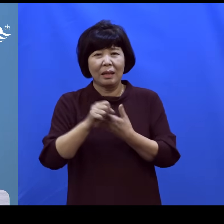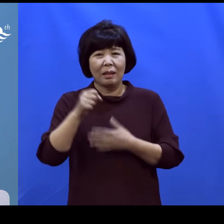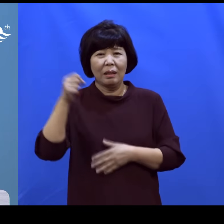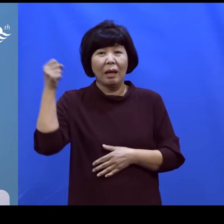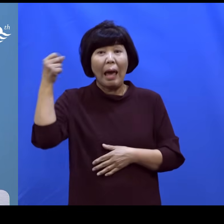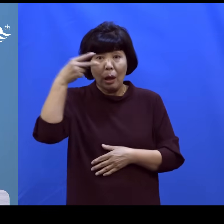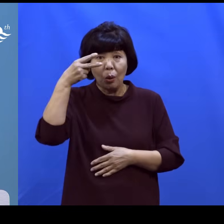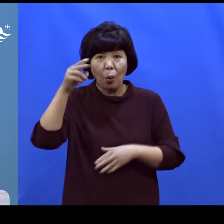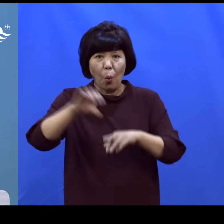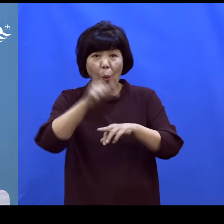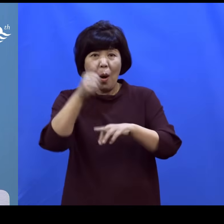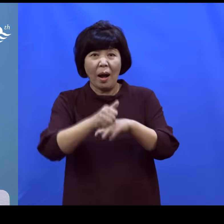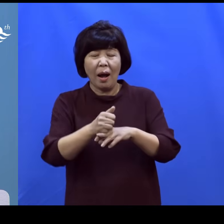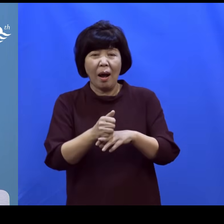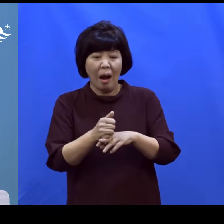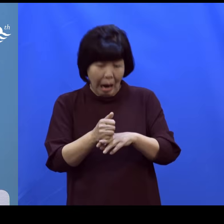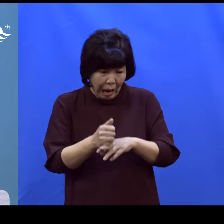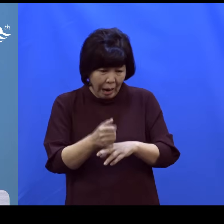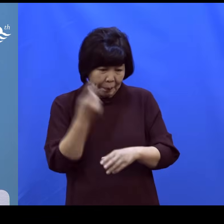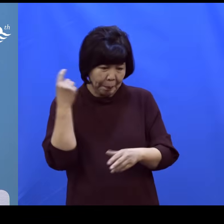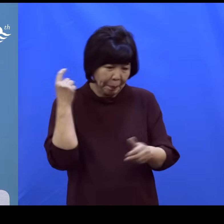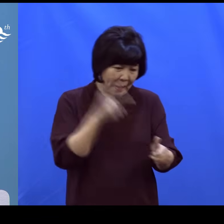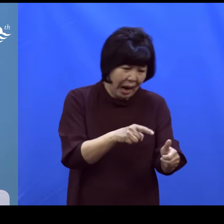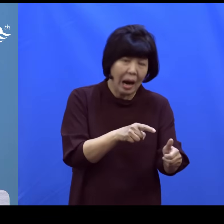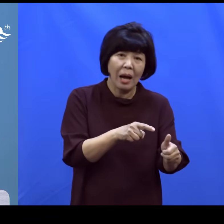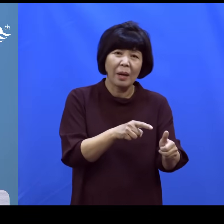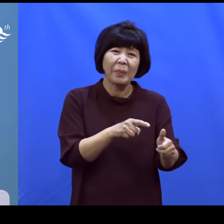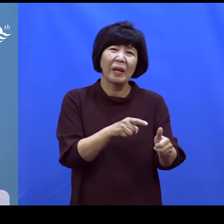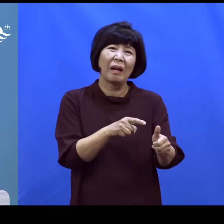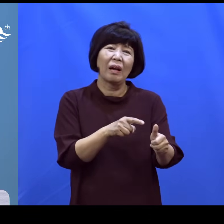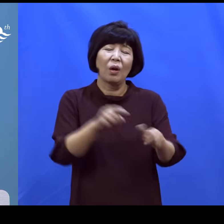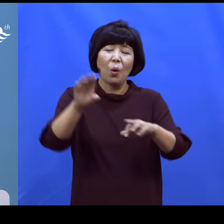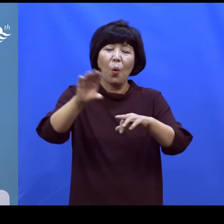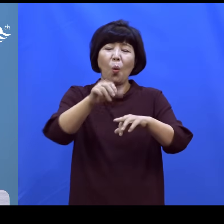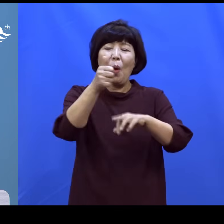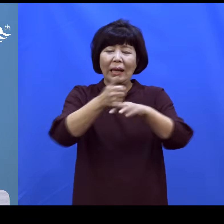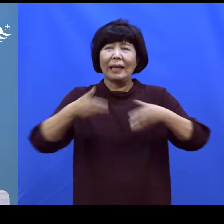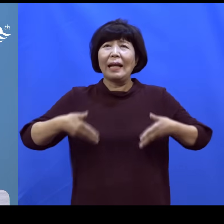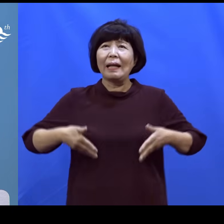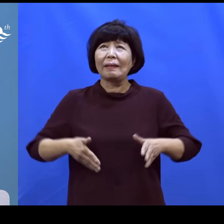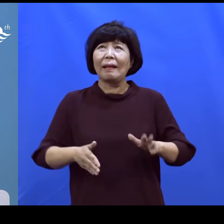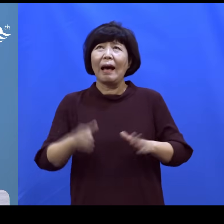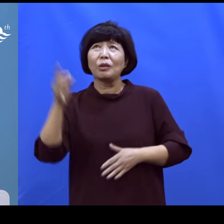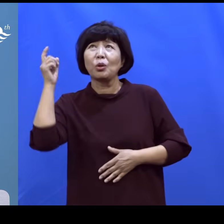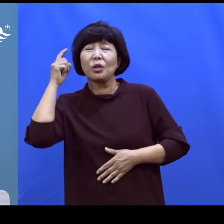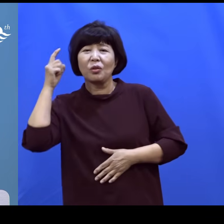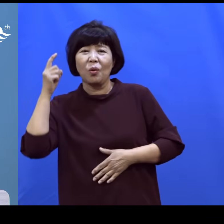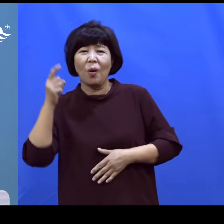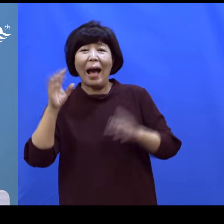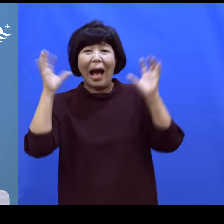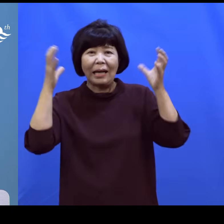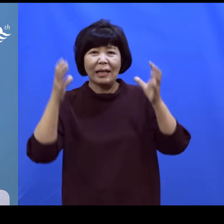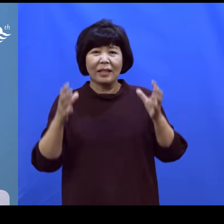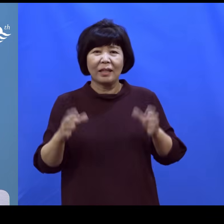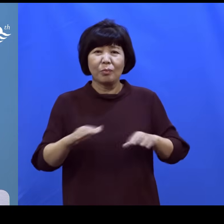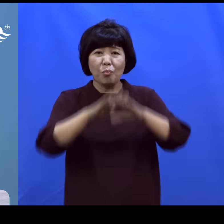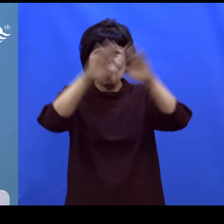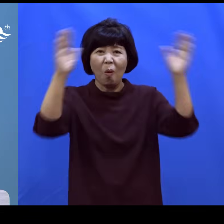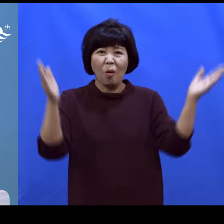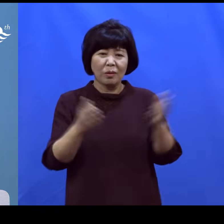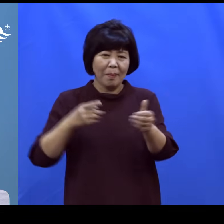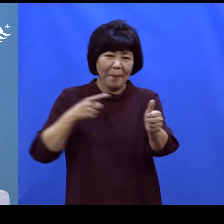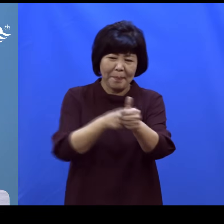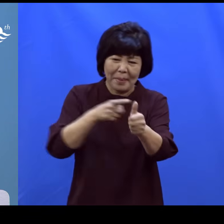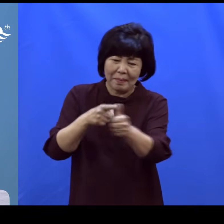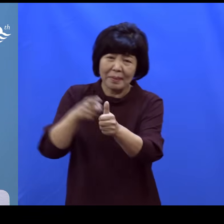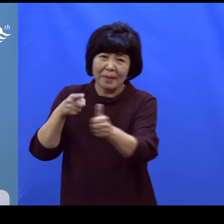작전에 의해서 2세 미만의 아이들, 왕이 났다라고 하는 그 사실에 이미 태어난 아이에 대해서 질투심이